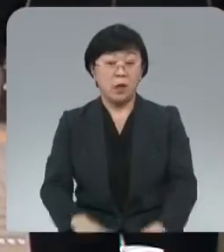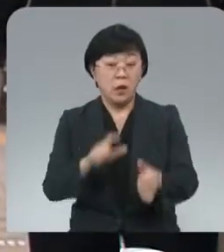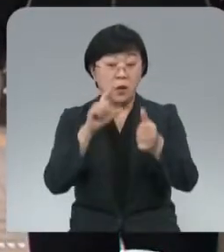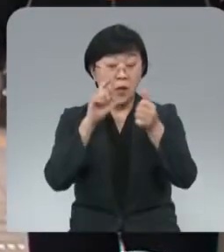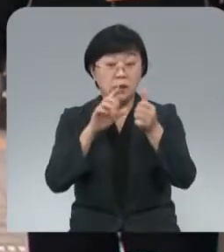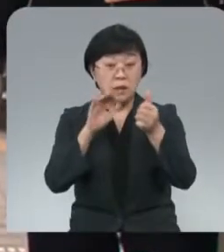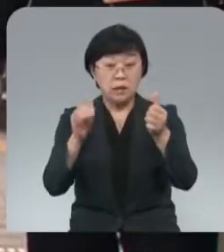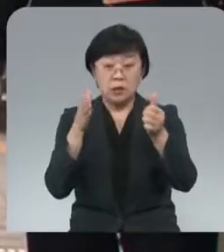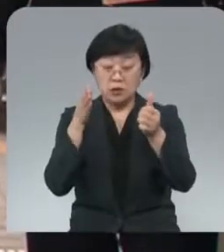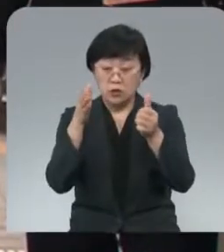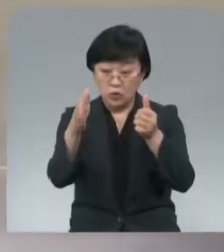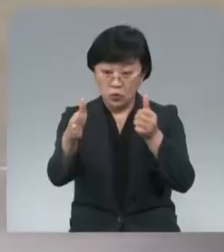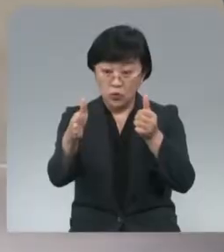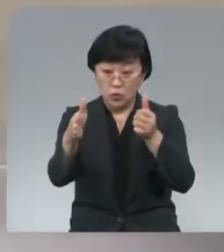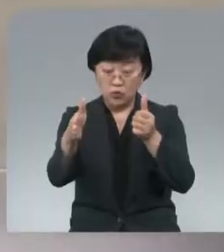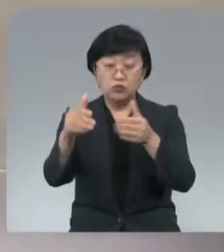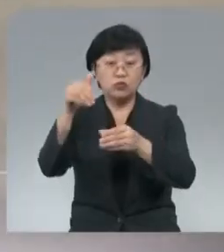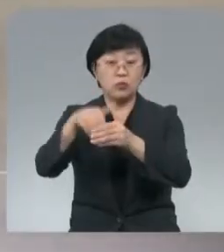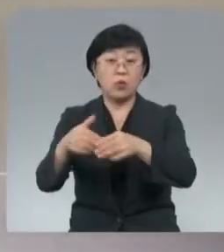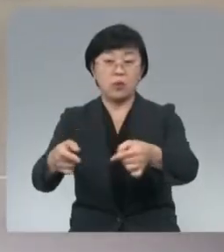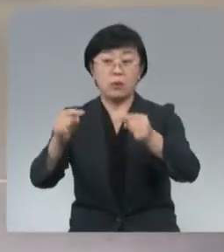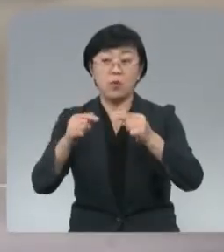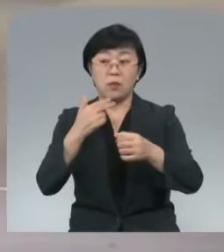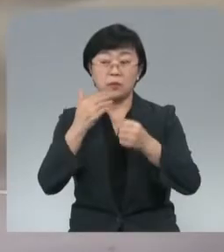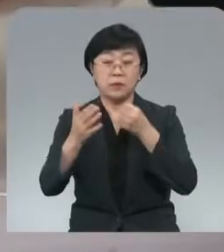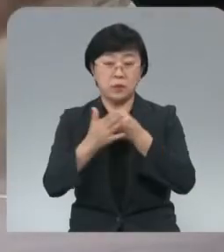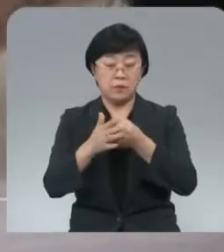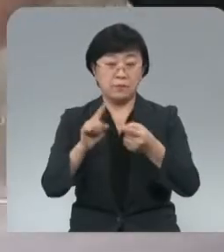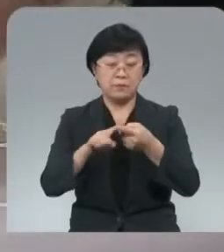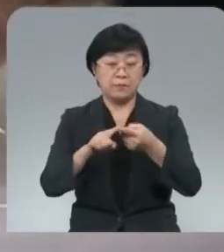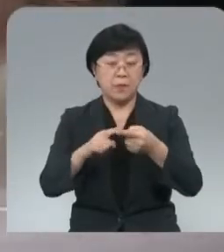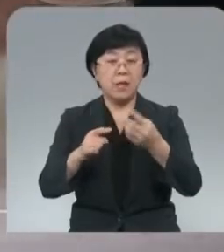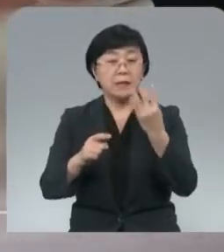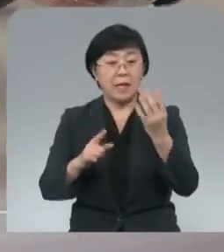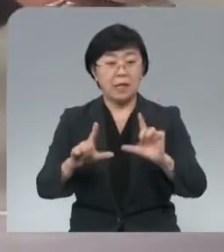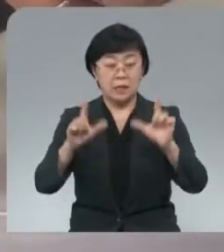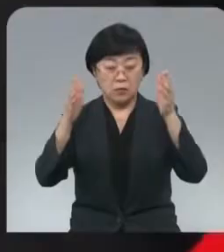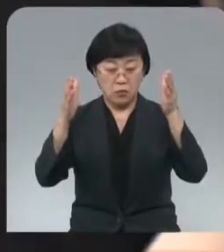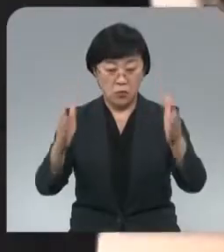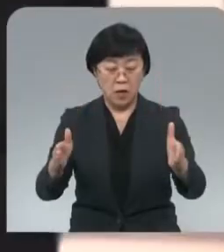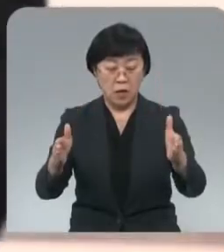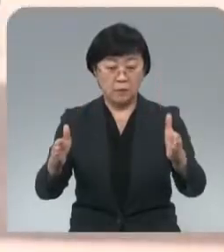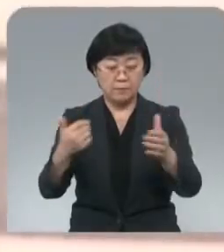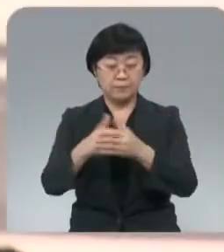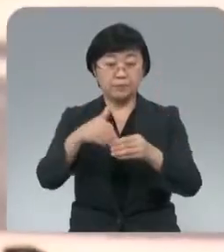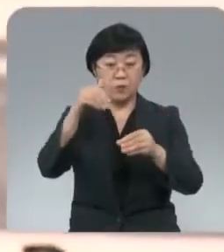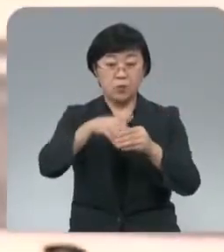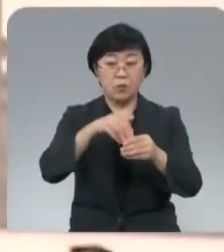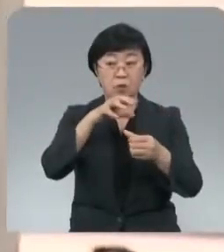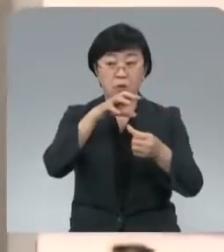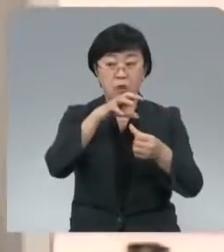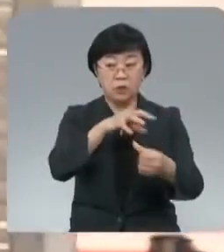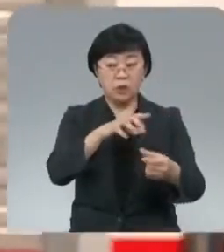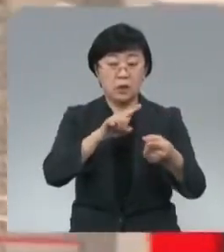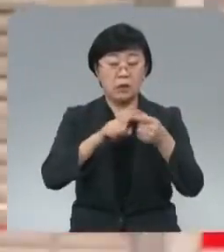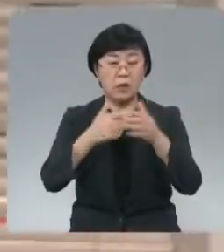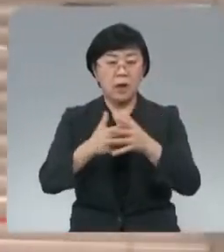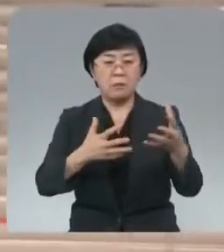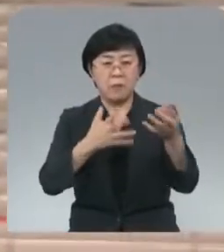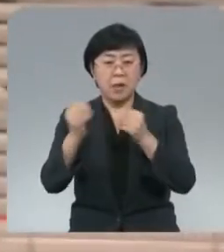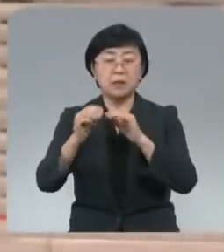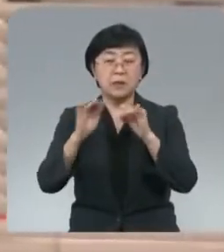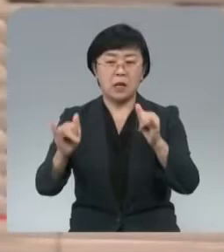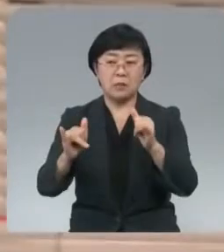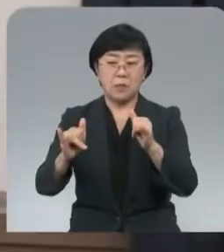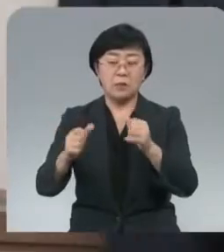투표소가 없기 때문입니다. 방역당국 전망대로라면 나흘 동안 투표가 봉쇄될 유권자 수 수십만 명을 넘어설